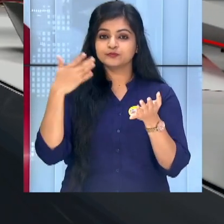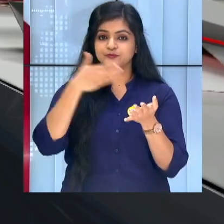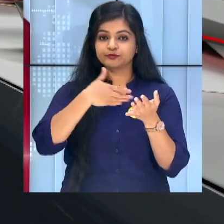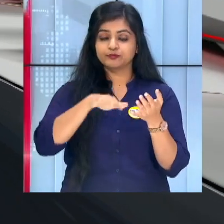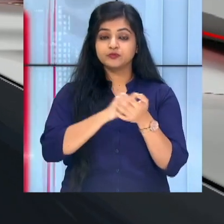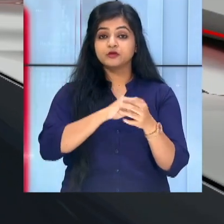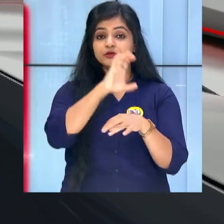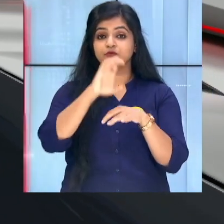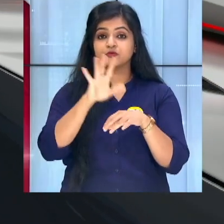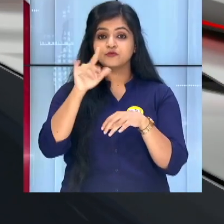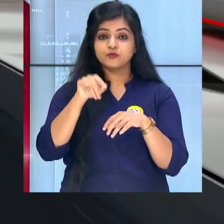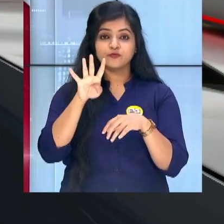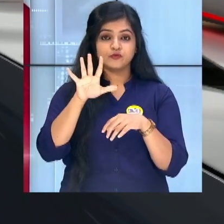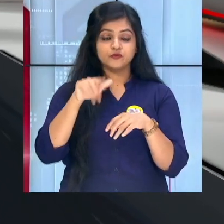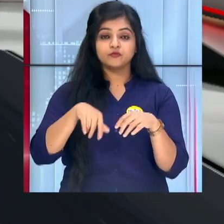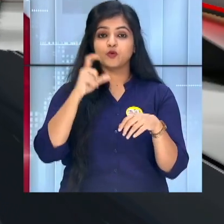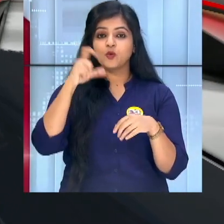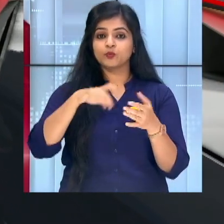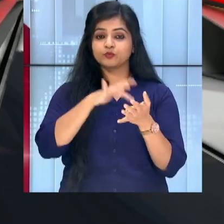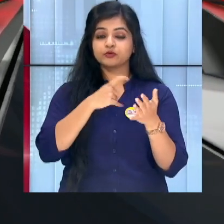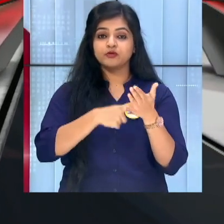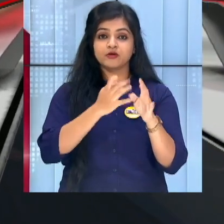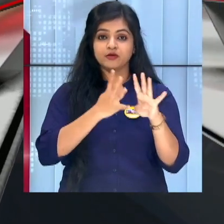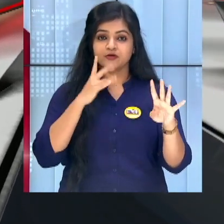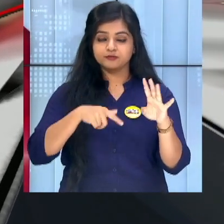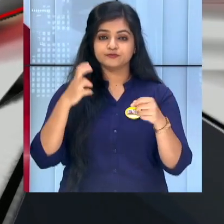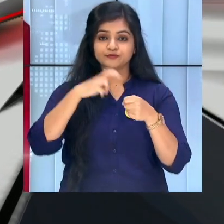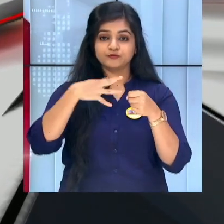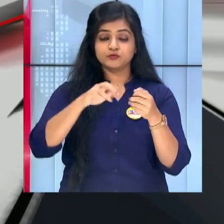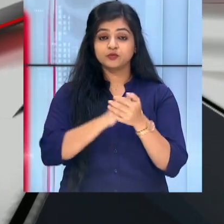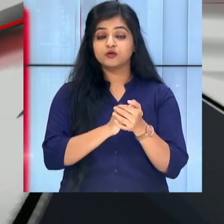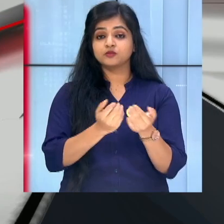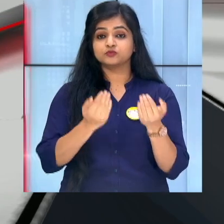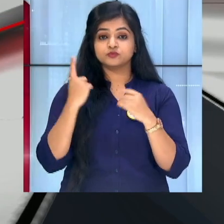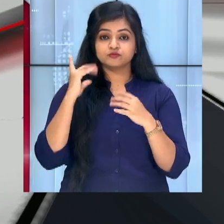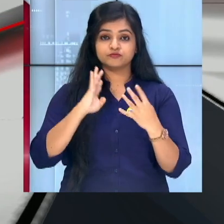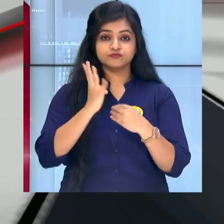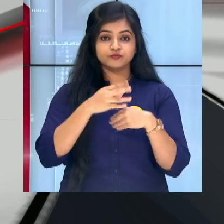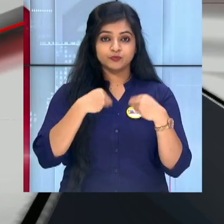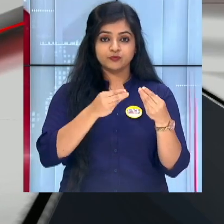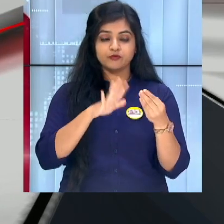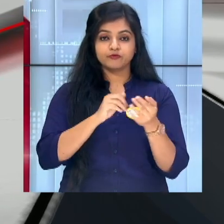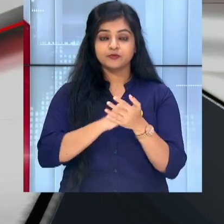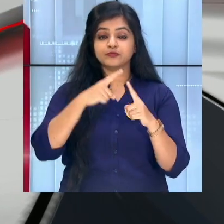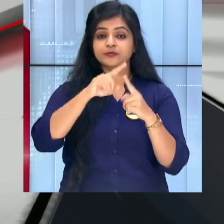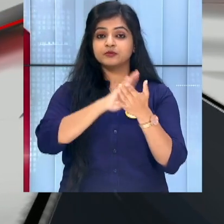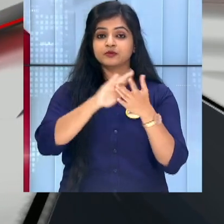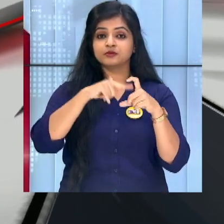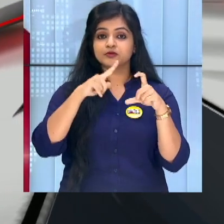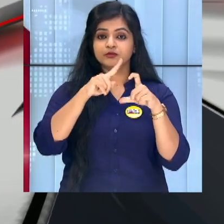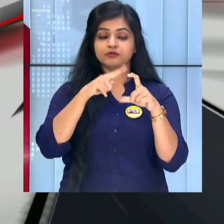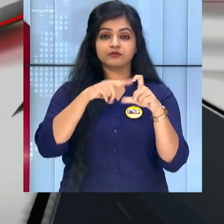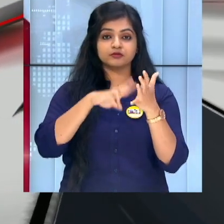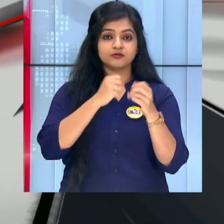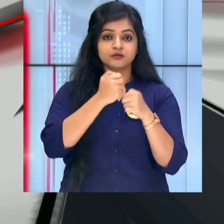വൈകിട്ട് 5:45 കോയമ്പത്തൂരിലെ റാലിയിൽ പങ്കെടുക്കും. ശക്തമായ സുരക്ഷാ ക്രമീകരണങ്ങളാണ് മേഖലയിൽ ഒരുക്കിയിരിക്കുന്നത്. തെലങ്കാനയിൽ ഇന്ന് നടത്തിയ BJP